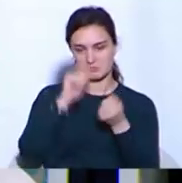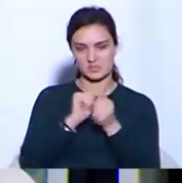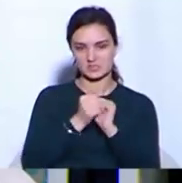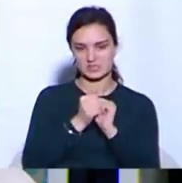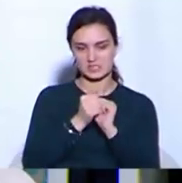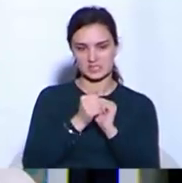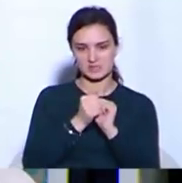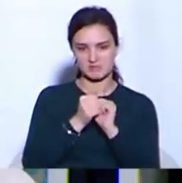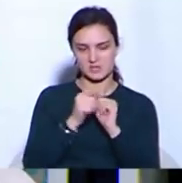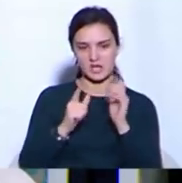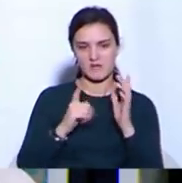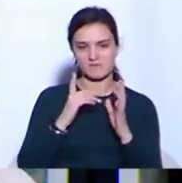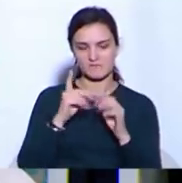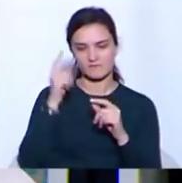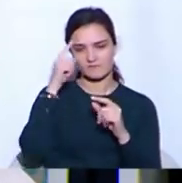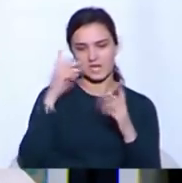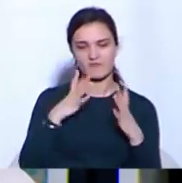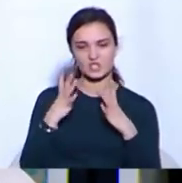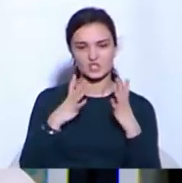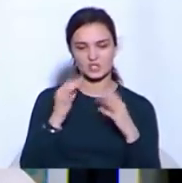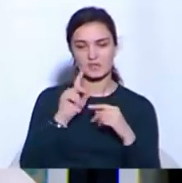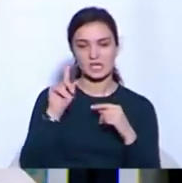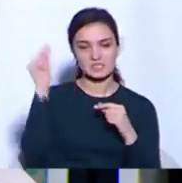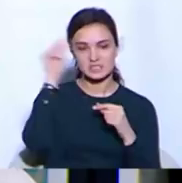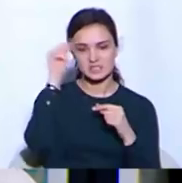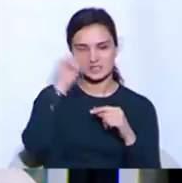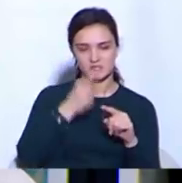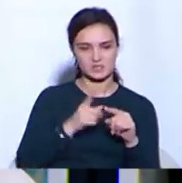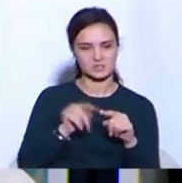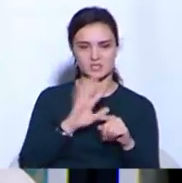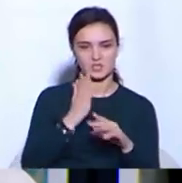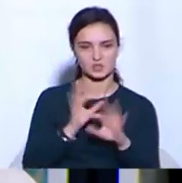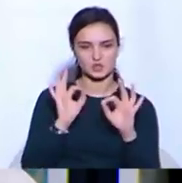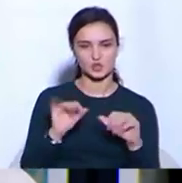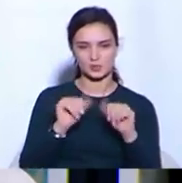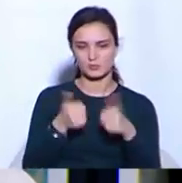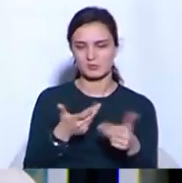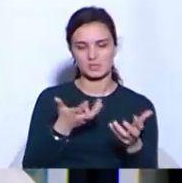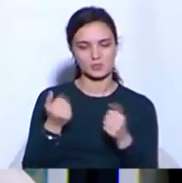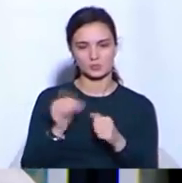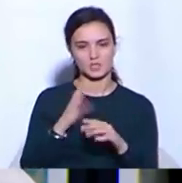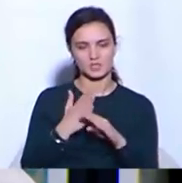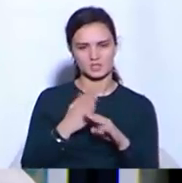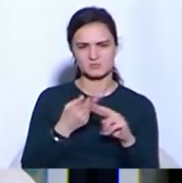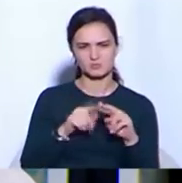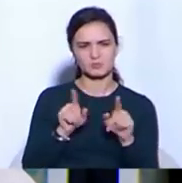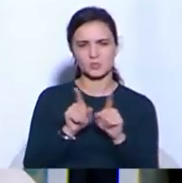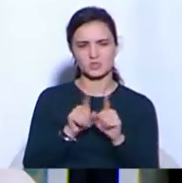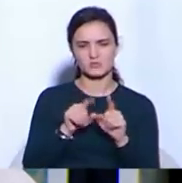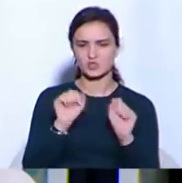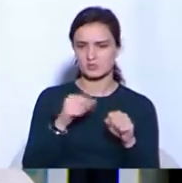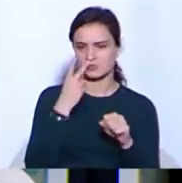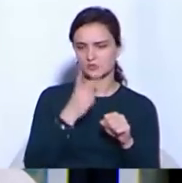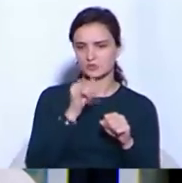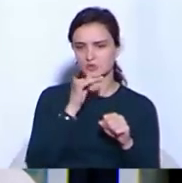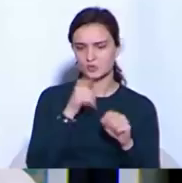მეხსიერების გამტკიცება და გავარჯიშება, ნებისმიერი რამის დასწავლა, ეს არ არის სწორი ფორმა და მიღებული ფორმა. მიუხედავთ იმისა, შეიძლება